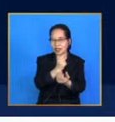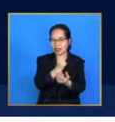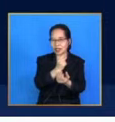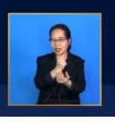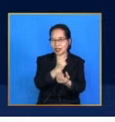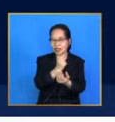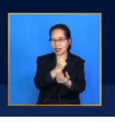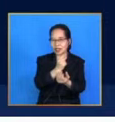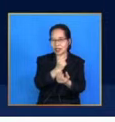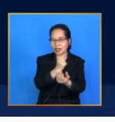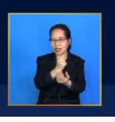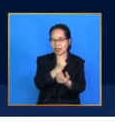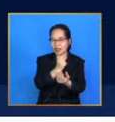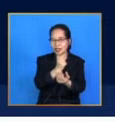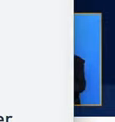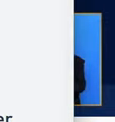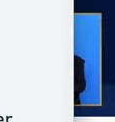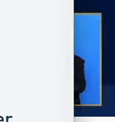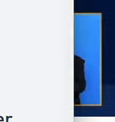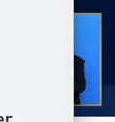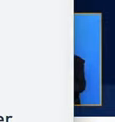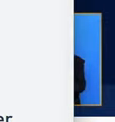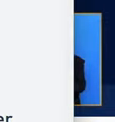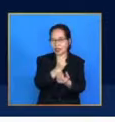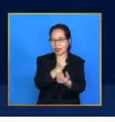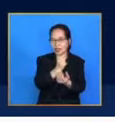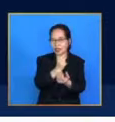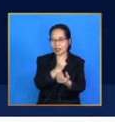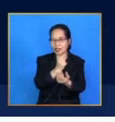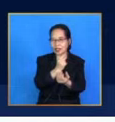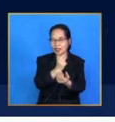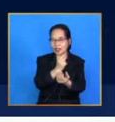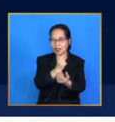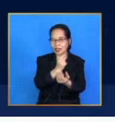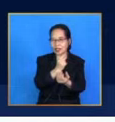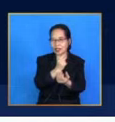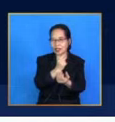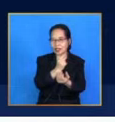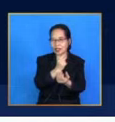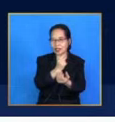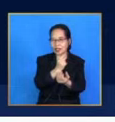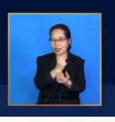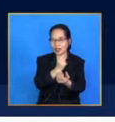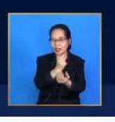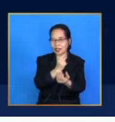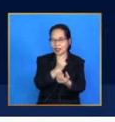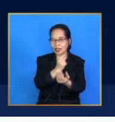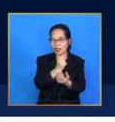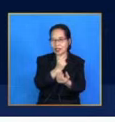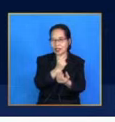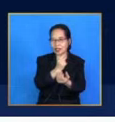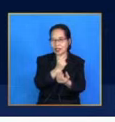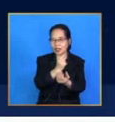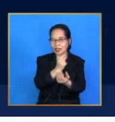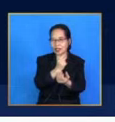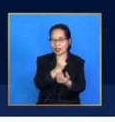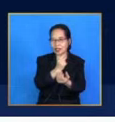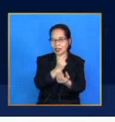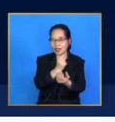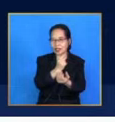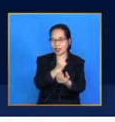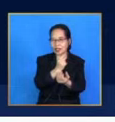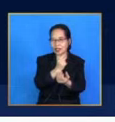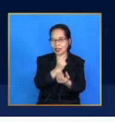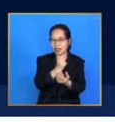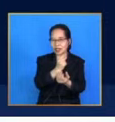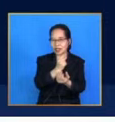So kung tansya mo, matagal-tagal pa, hindi pa mamamahinga, hindi mo patutulungan. Tutulungan ko na kapag malalagutan na